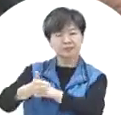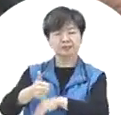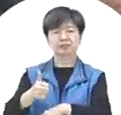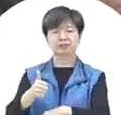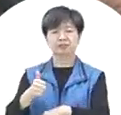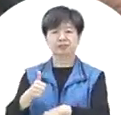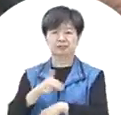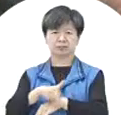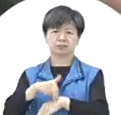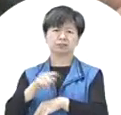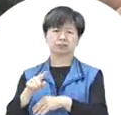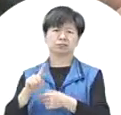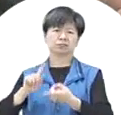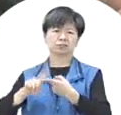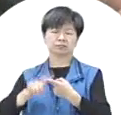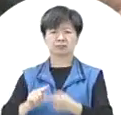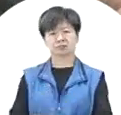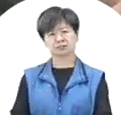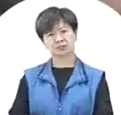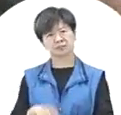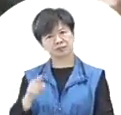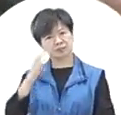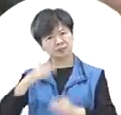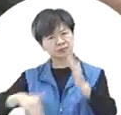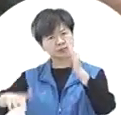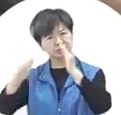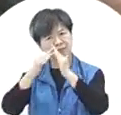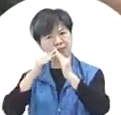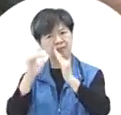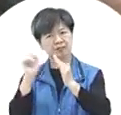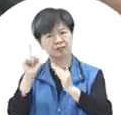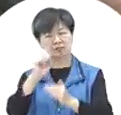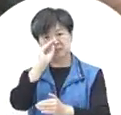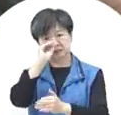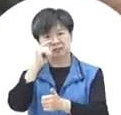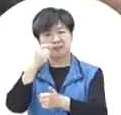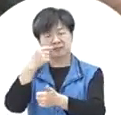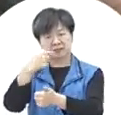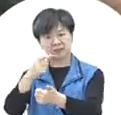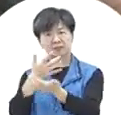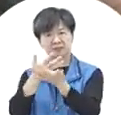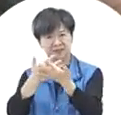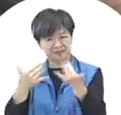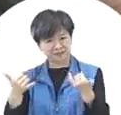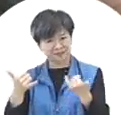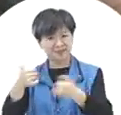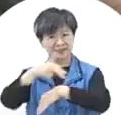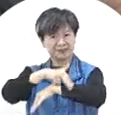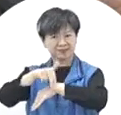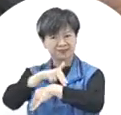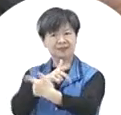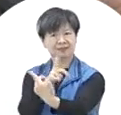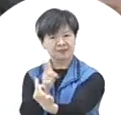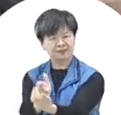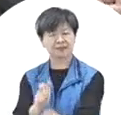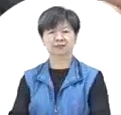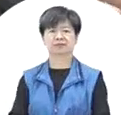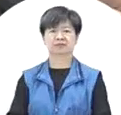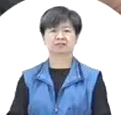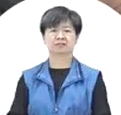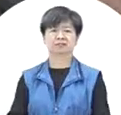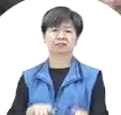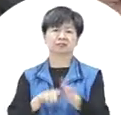较符合啦。 那可是这个学校的设计哈，它是为特教生而设计的。特教生来讲，就是只有新北